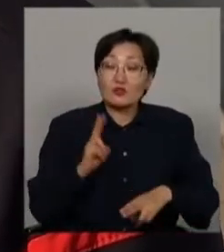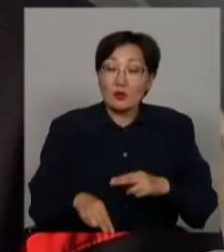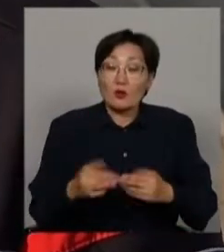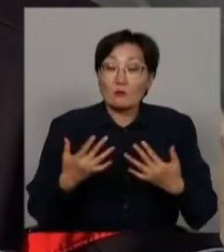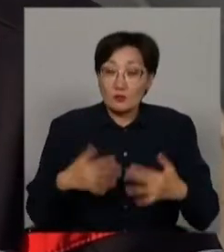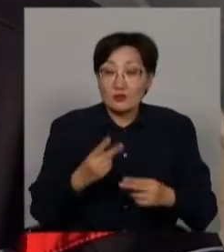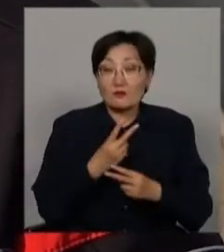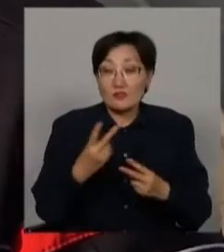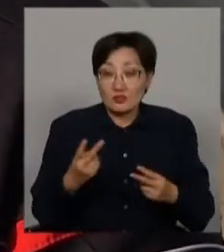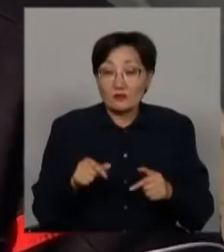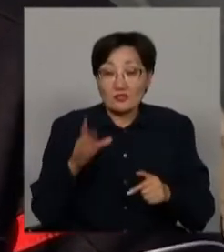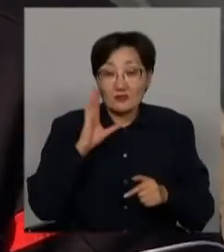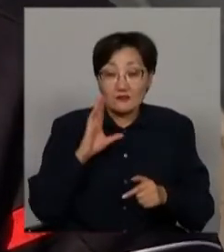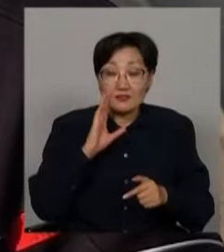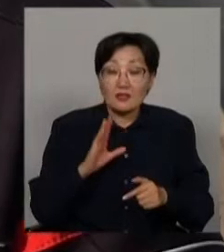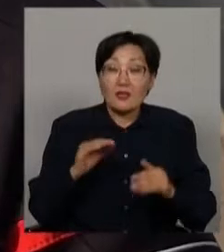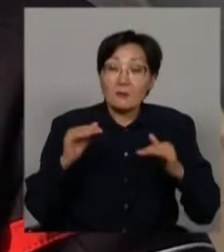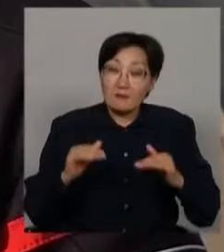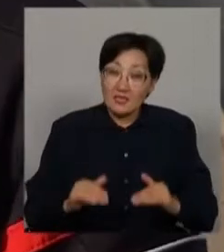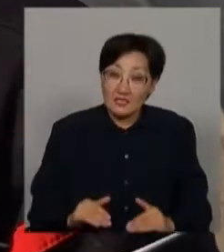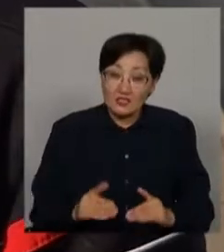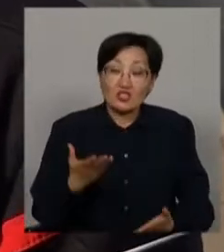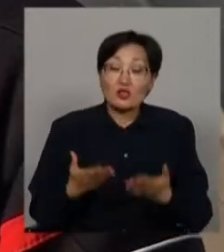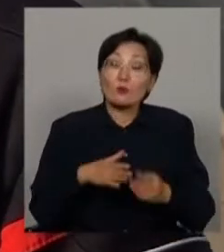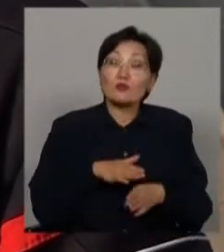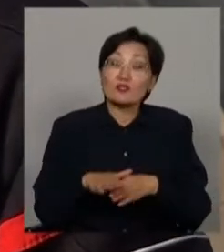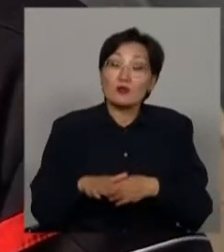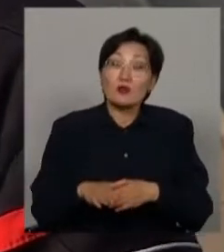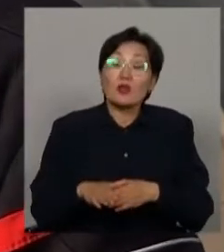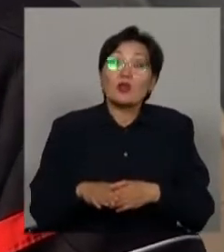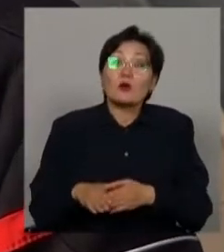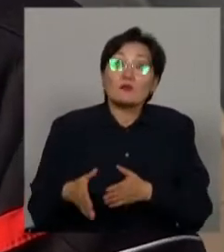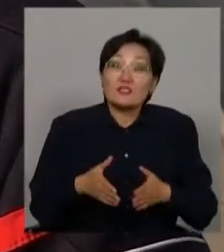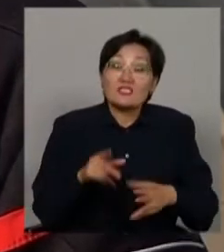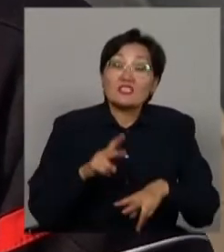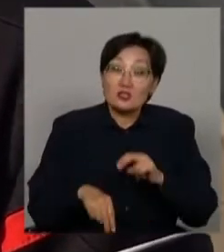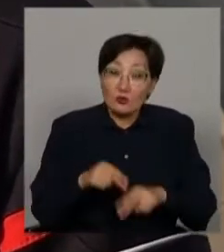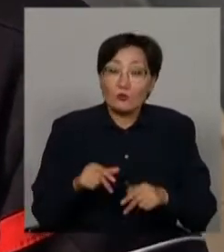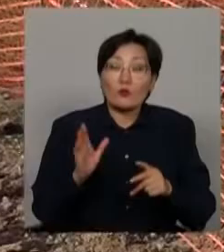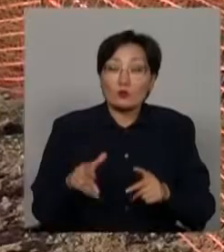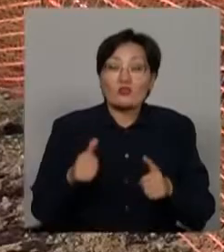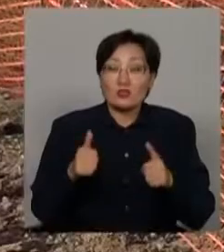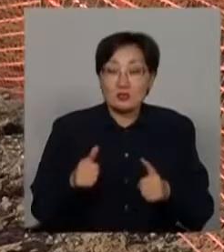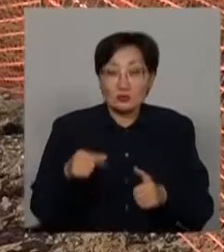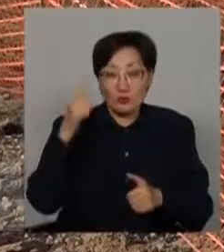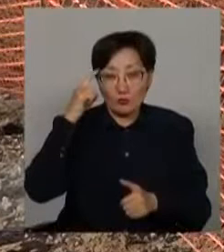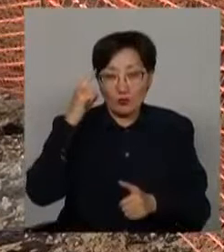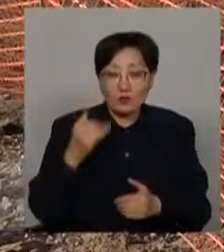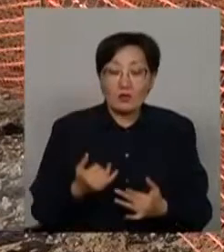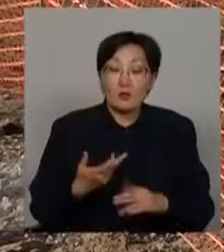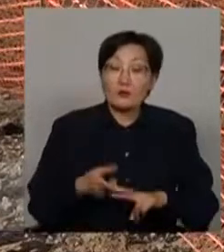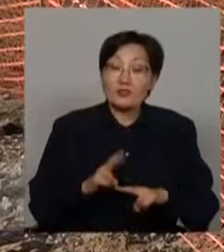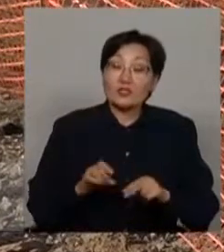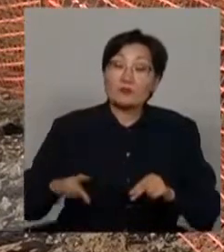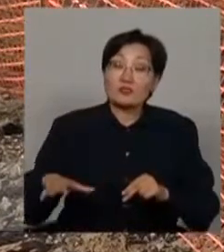уже видим, что воды заметно меньше. Если полностью проложат арыки, то, думаю, хорошо будет. Помимо этого,